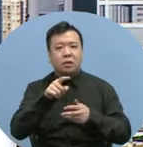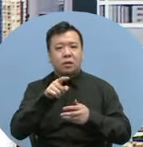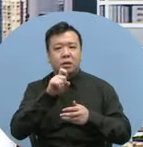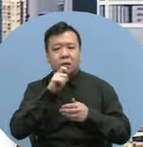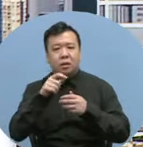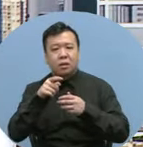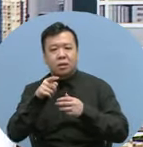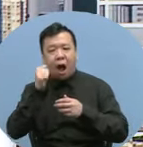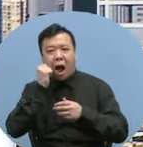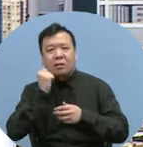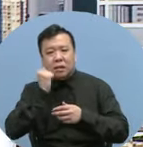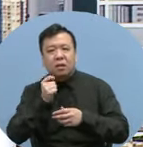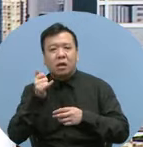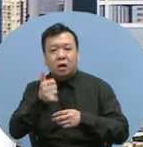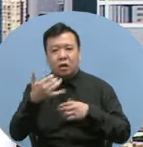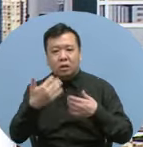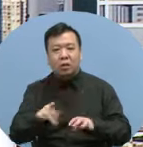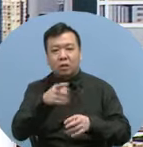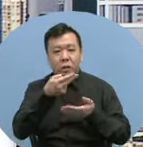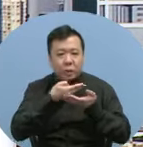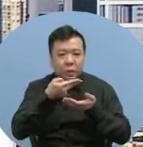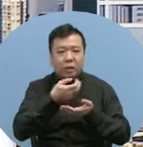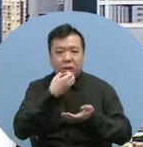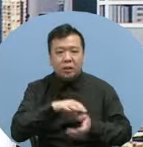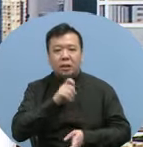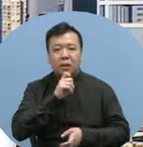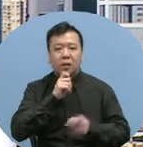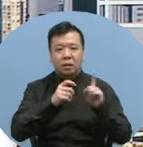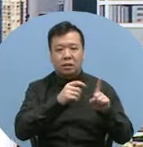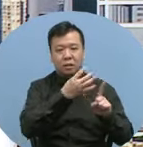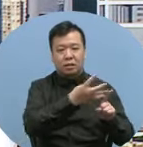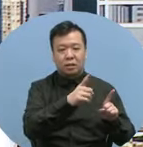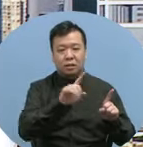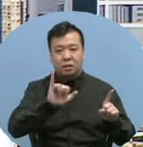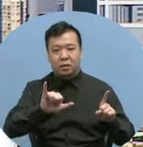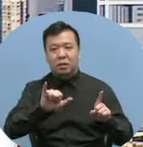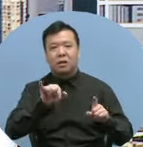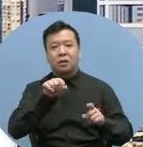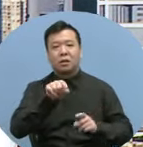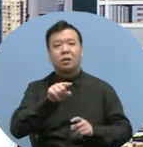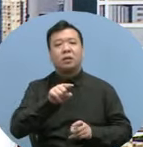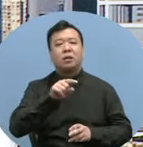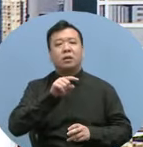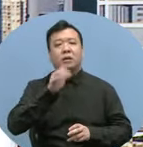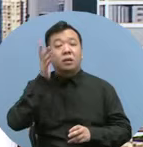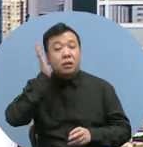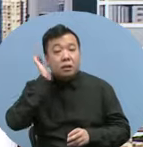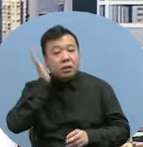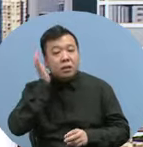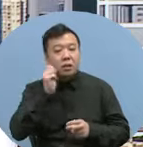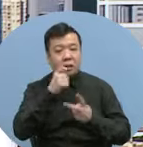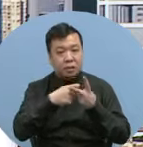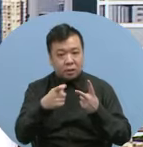同外公咧都有去過下登記嗰度嘅。1416咧就係男